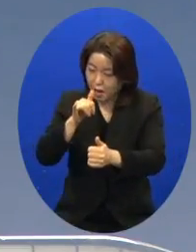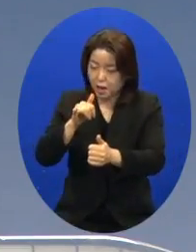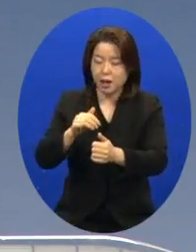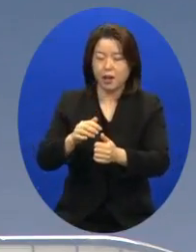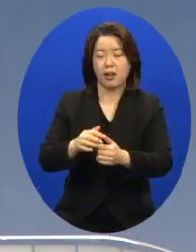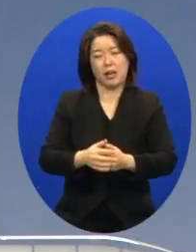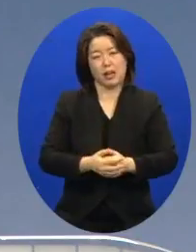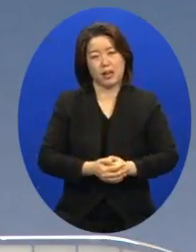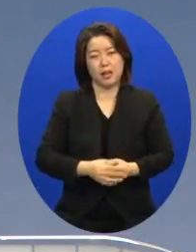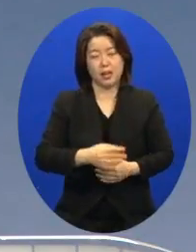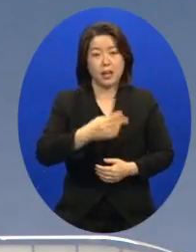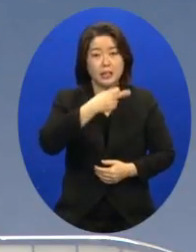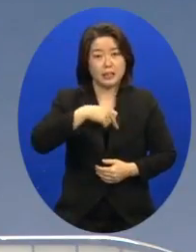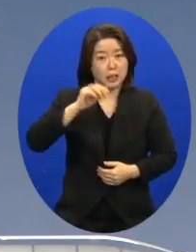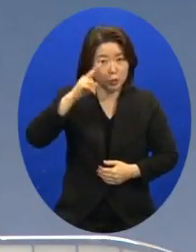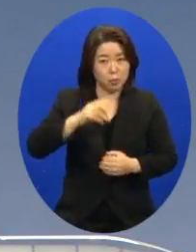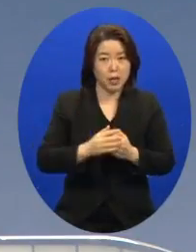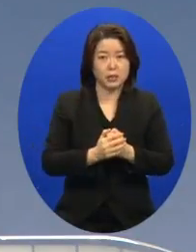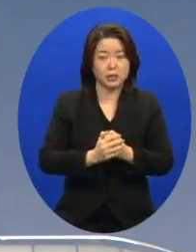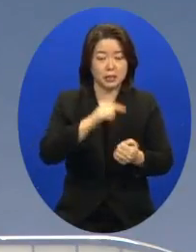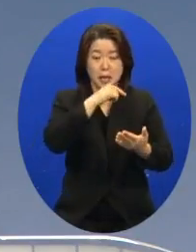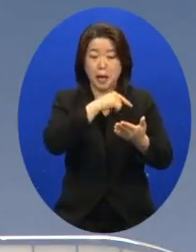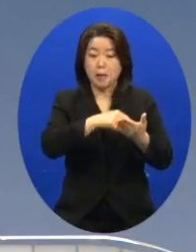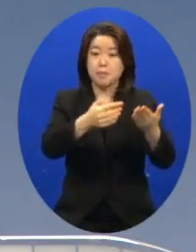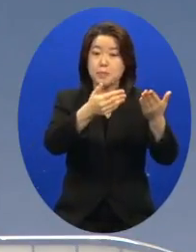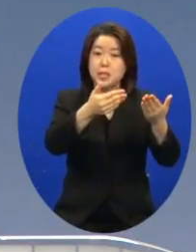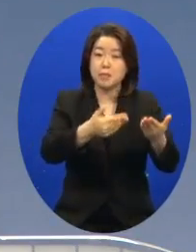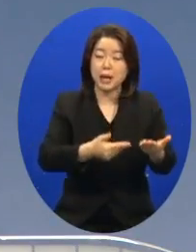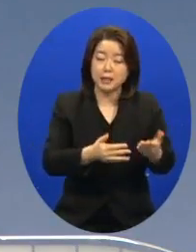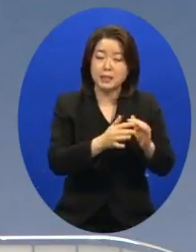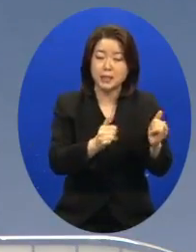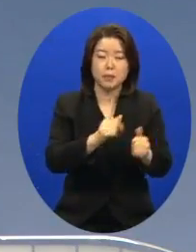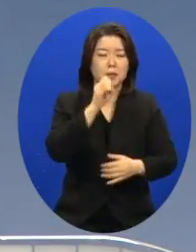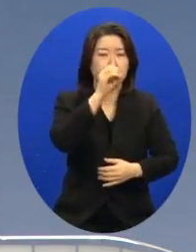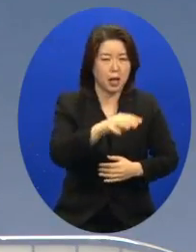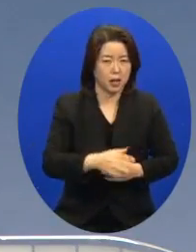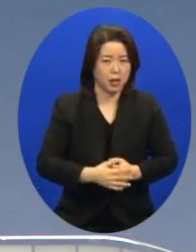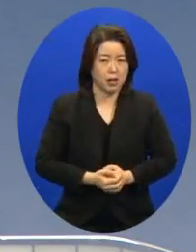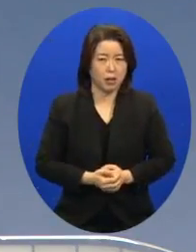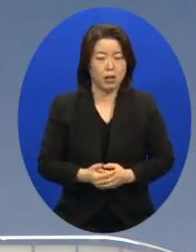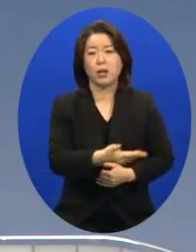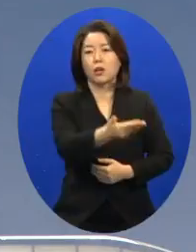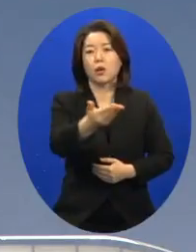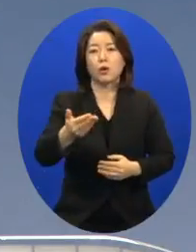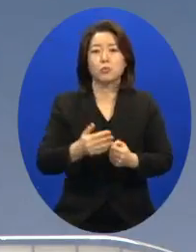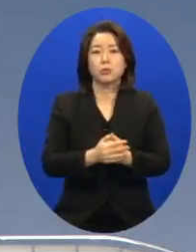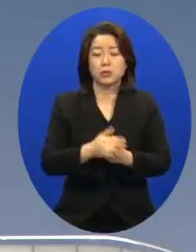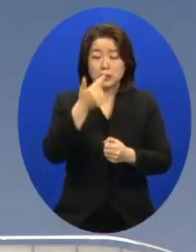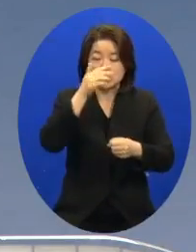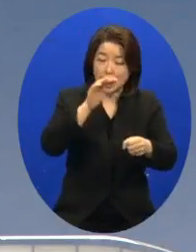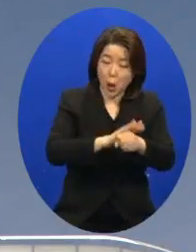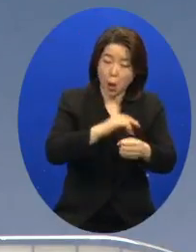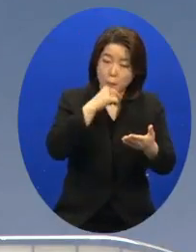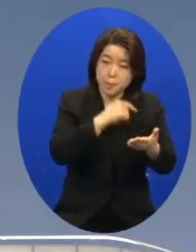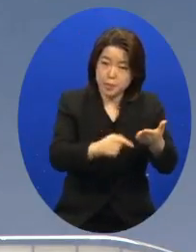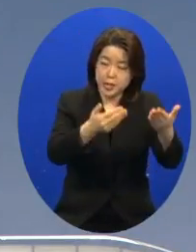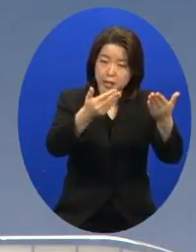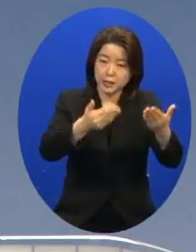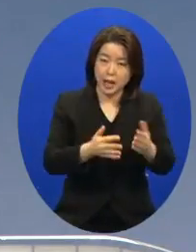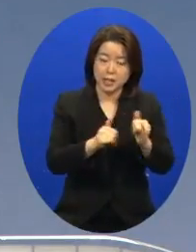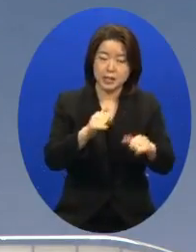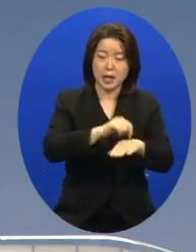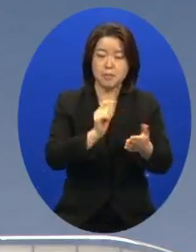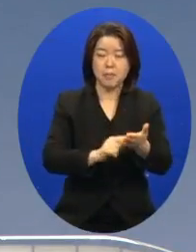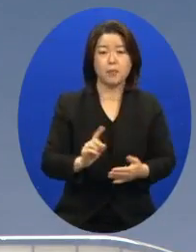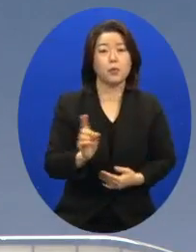사도 바울은 피해를 당한 사람에게 말씀합니다 여러분 억울한 피해를 당한 사람 심정이